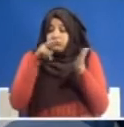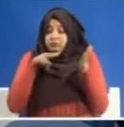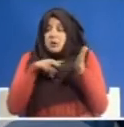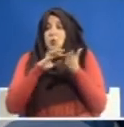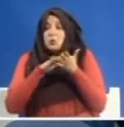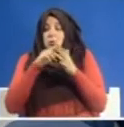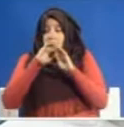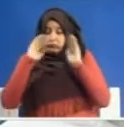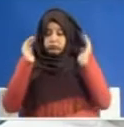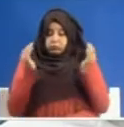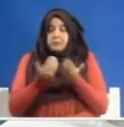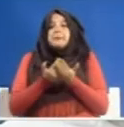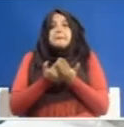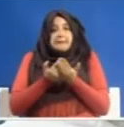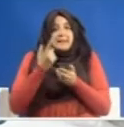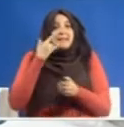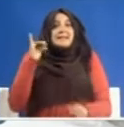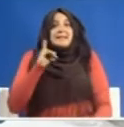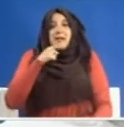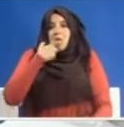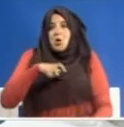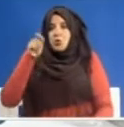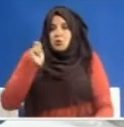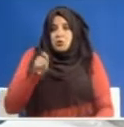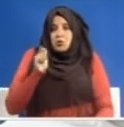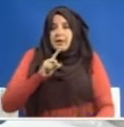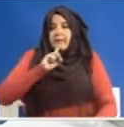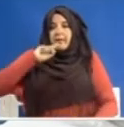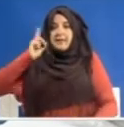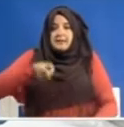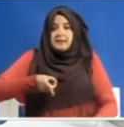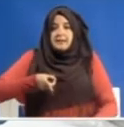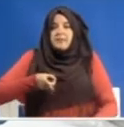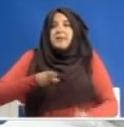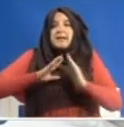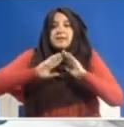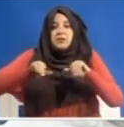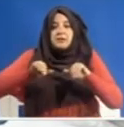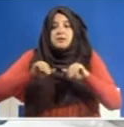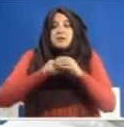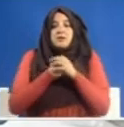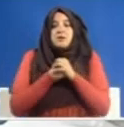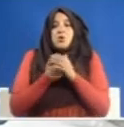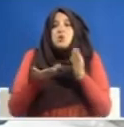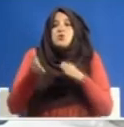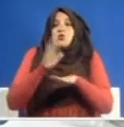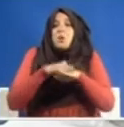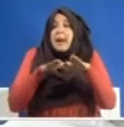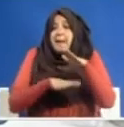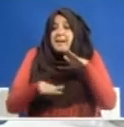القاضي إذا كان صدر الحكم نتاعو بالتطليق بناء على